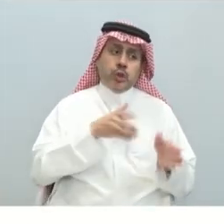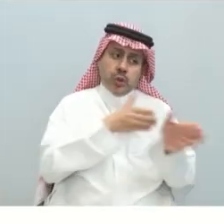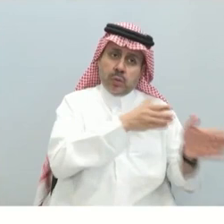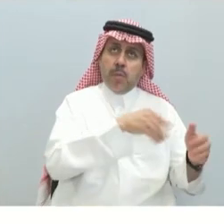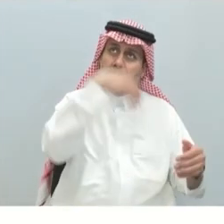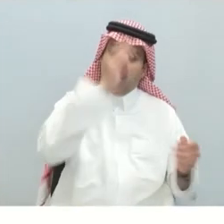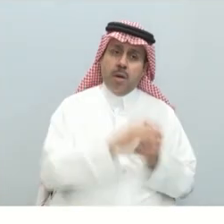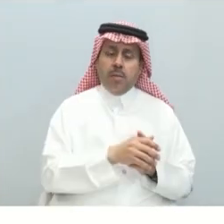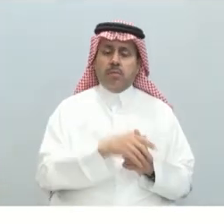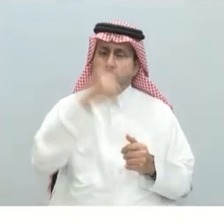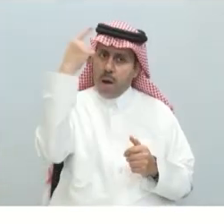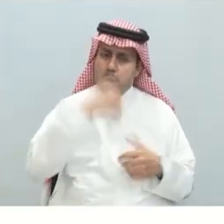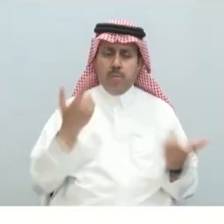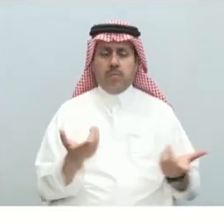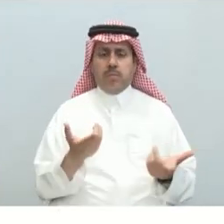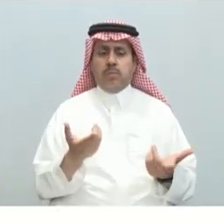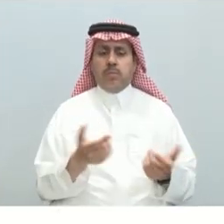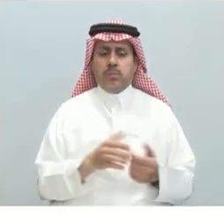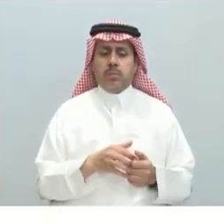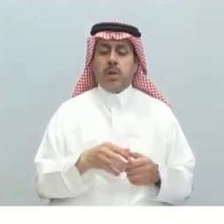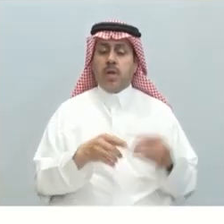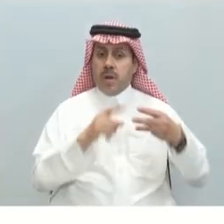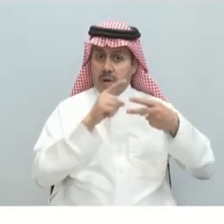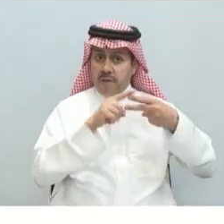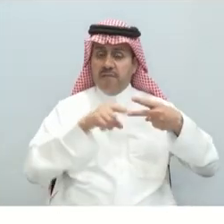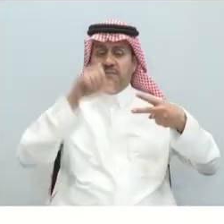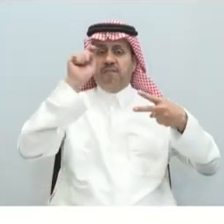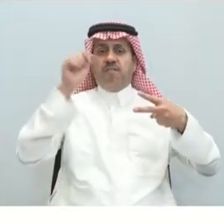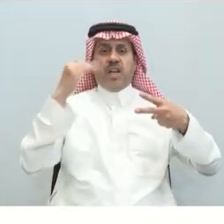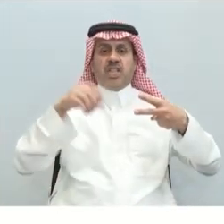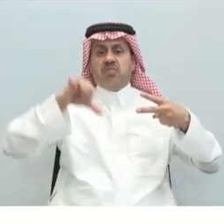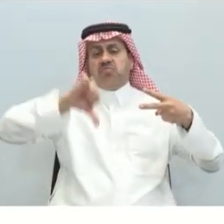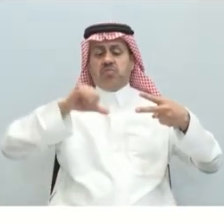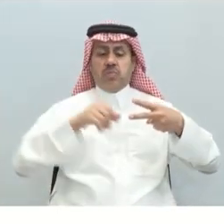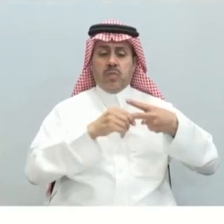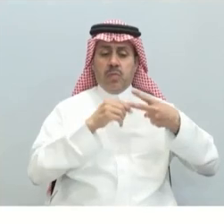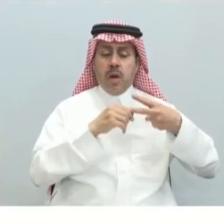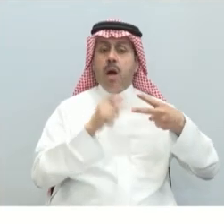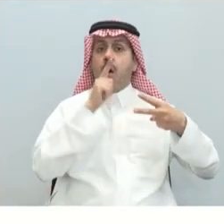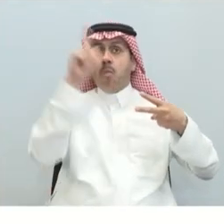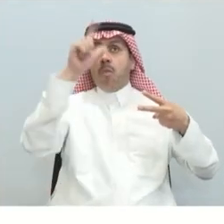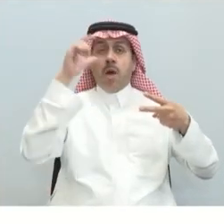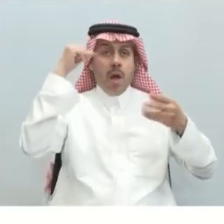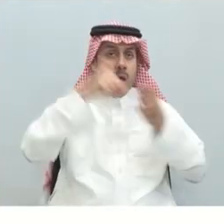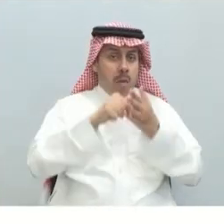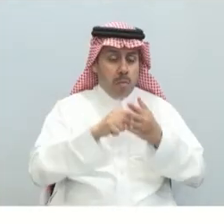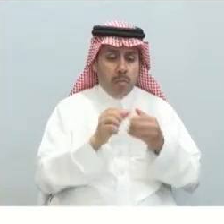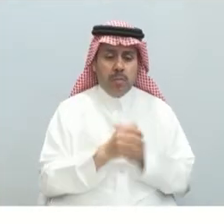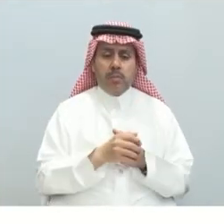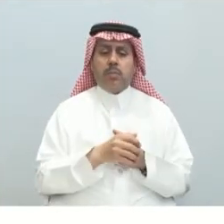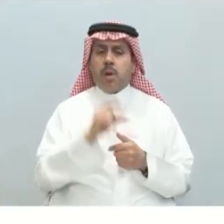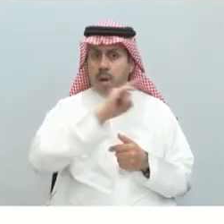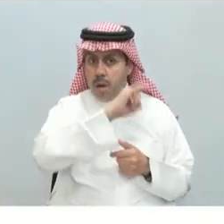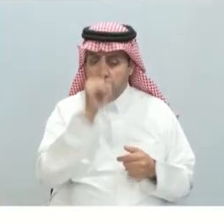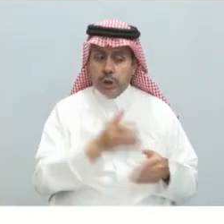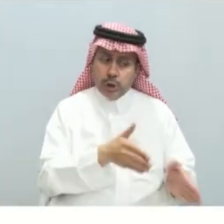فهنا نهى الله تعالى عن الفحشاء في الايات وكذلك نهى عن القول عليه بغير علم وكذلك نهى